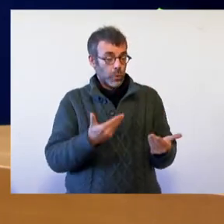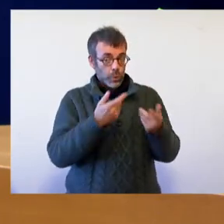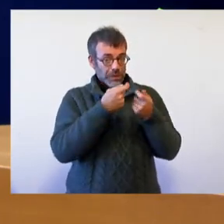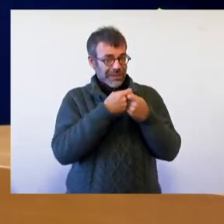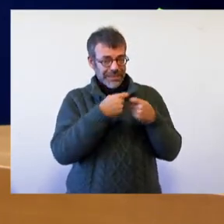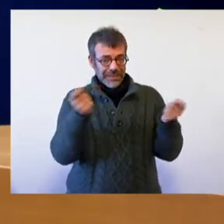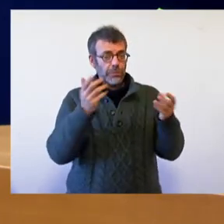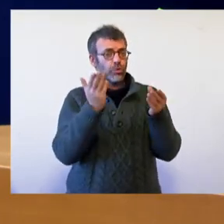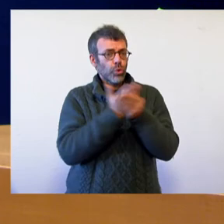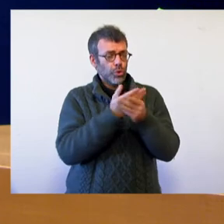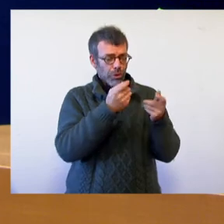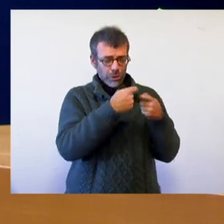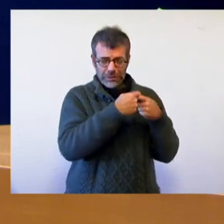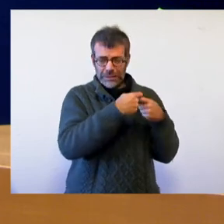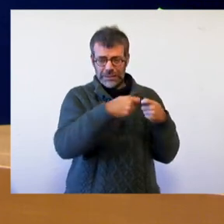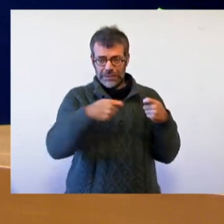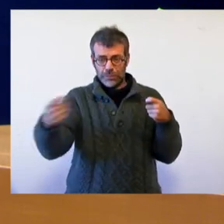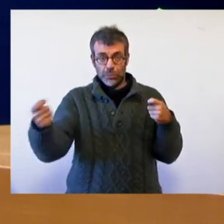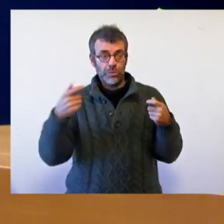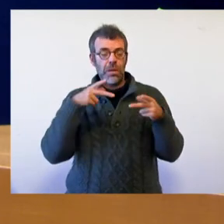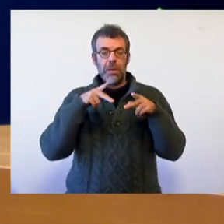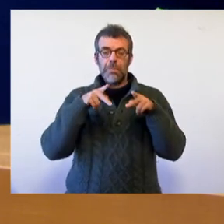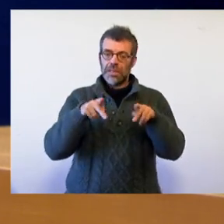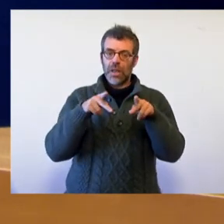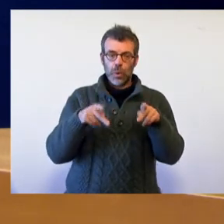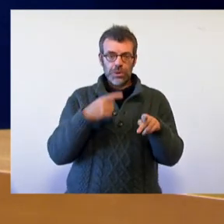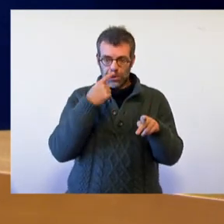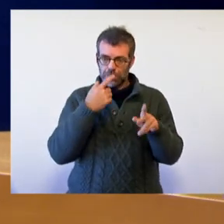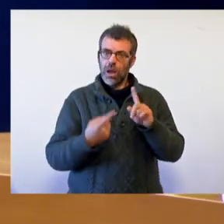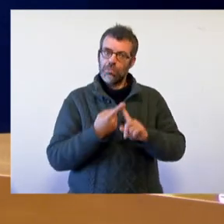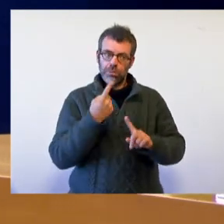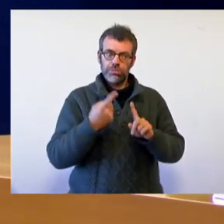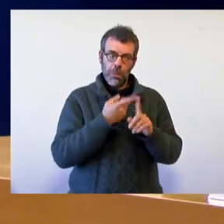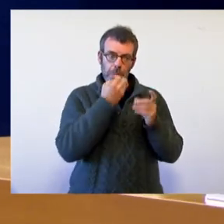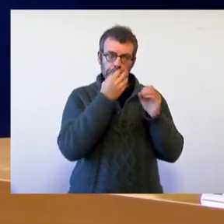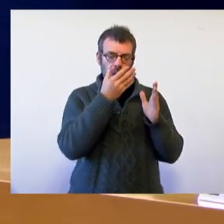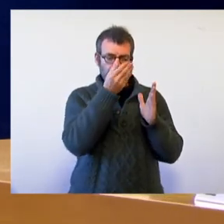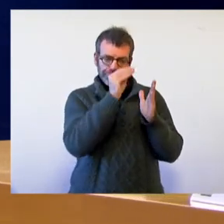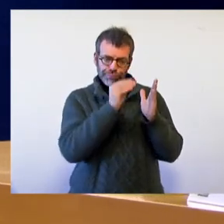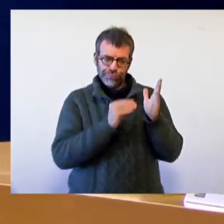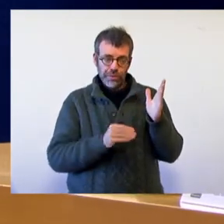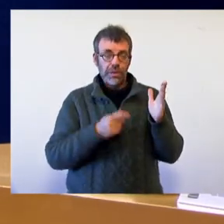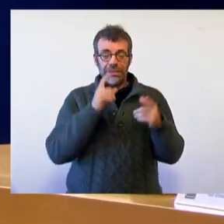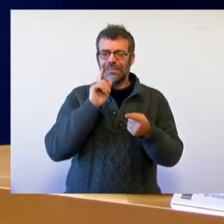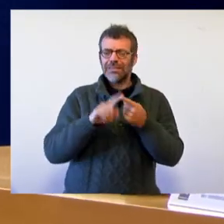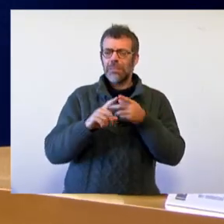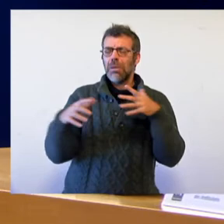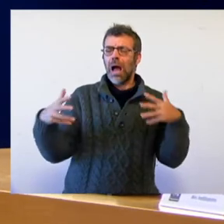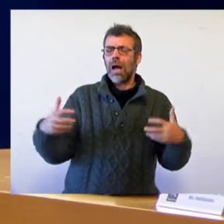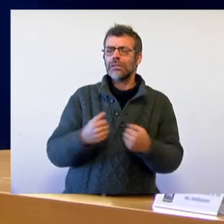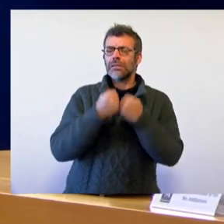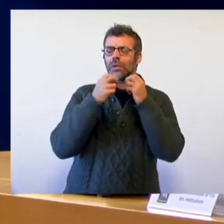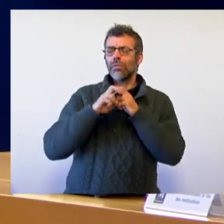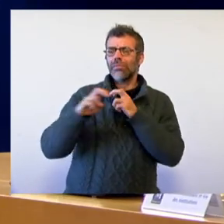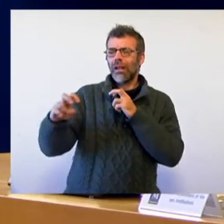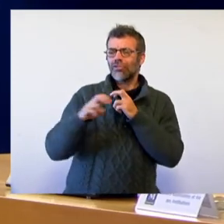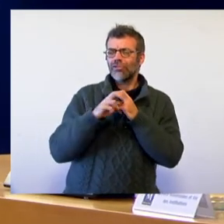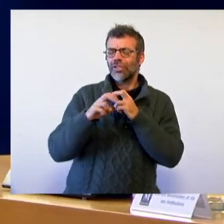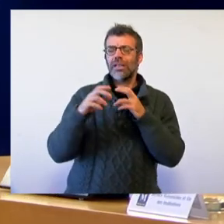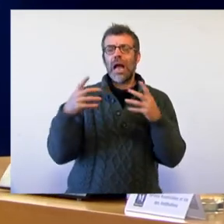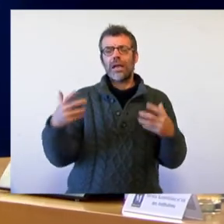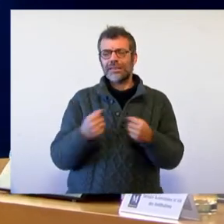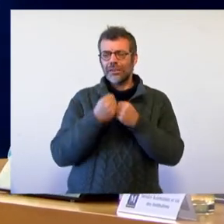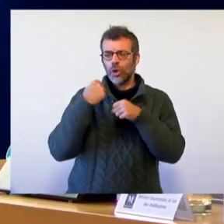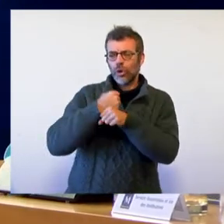un document important, pédagogique, très bien fait, qui concerne les accidents de trajet, les accidents de travail. Il n'y